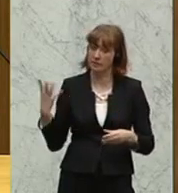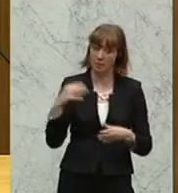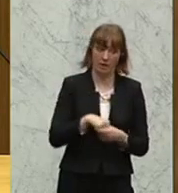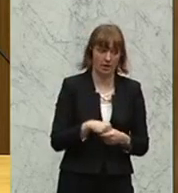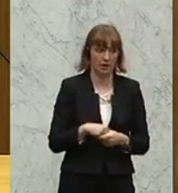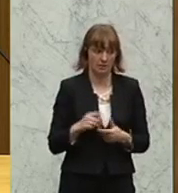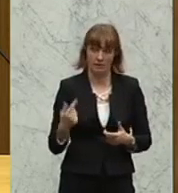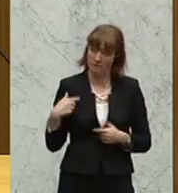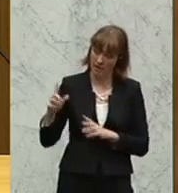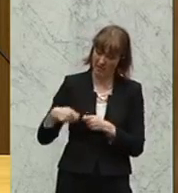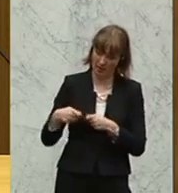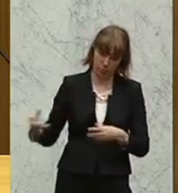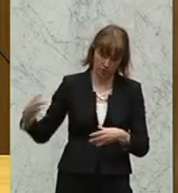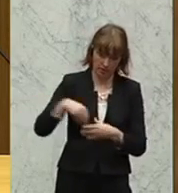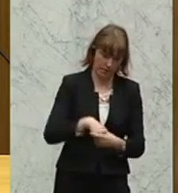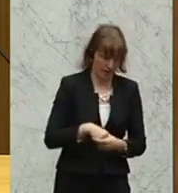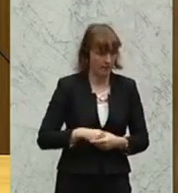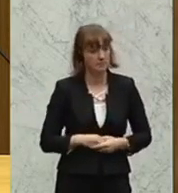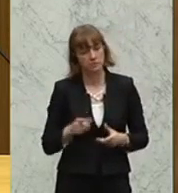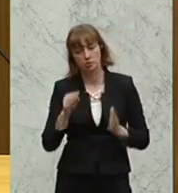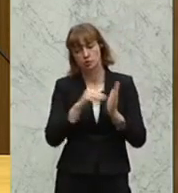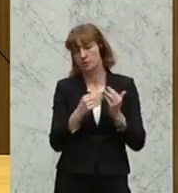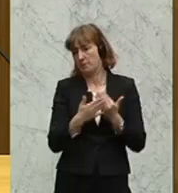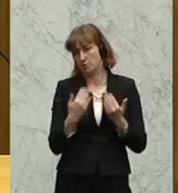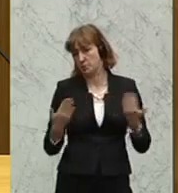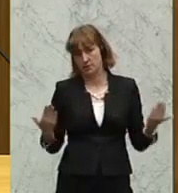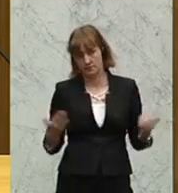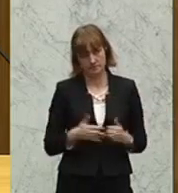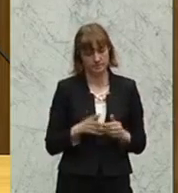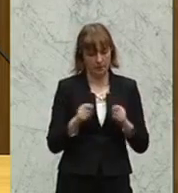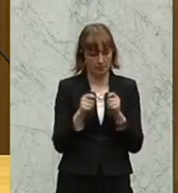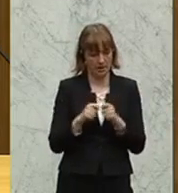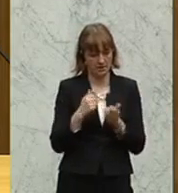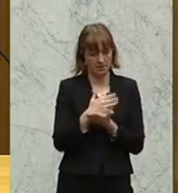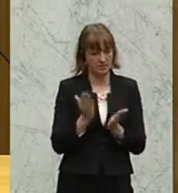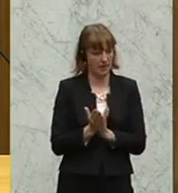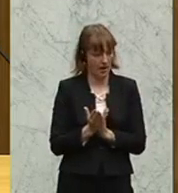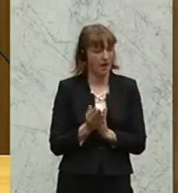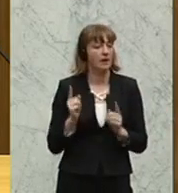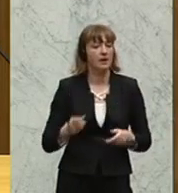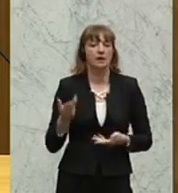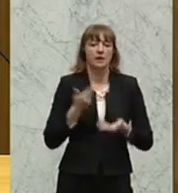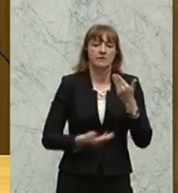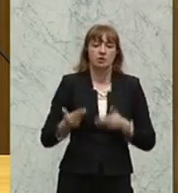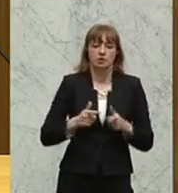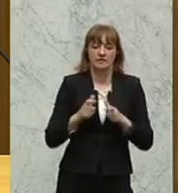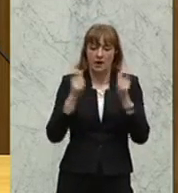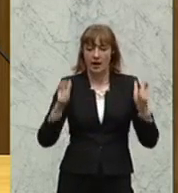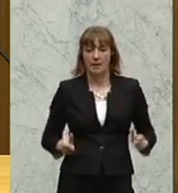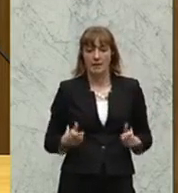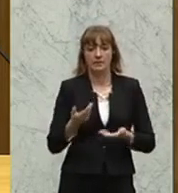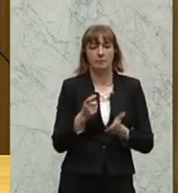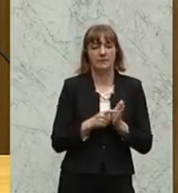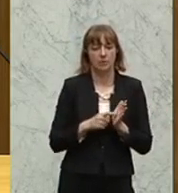die neue österreichische Tourismusstrategie, 2010 erarbeitet. Übrigens waren da bei allen Gruppen